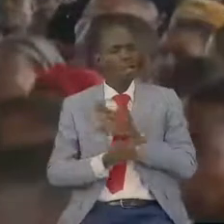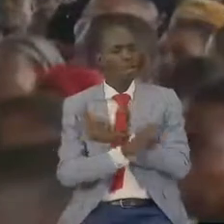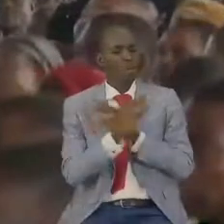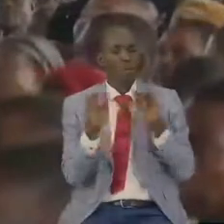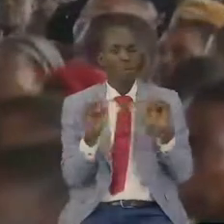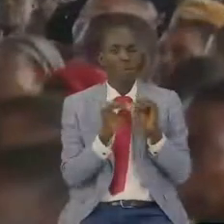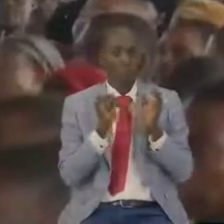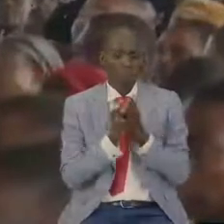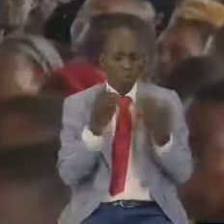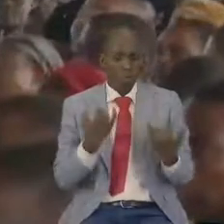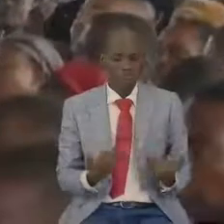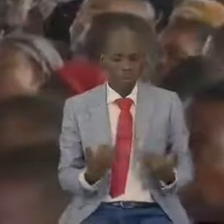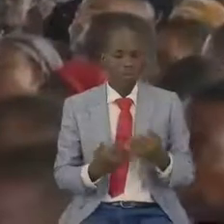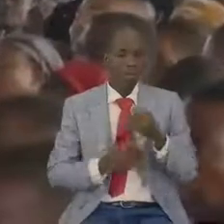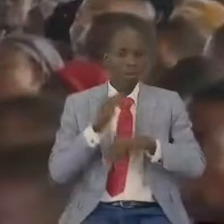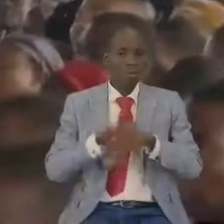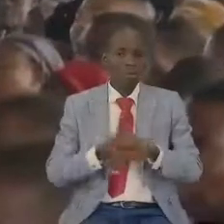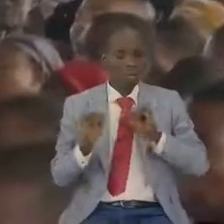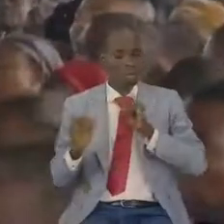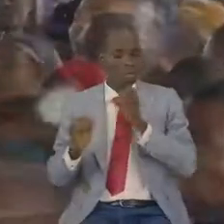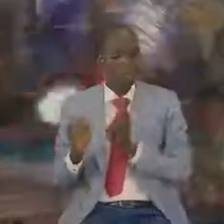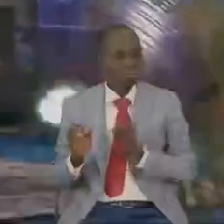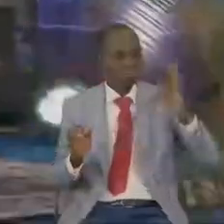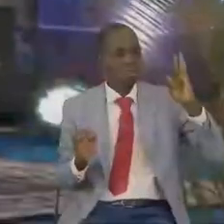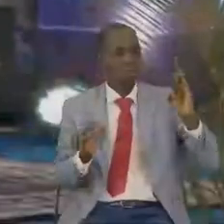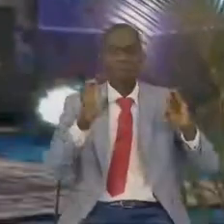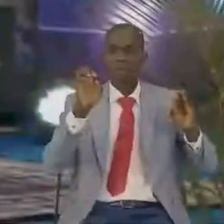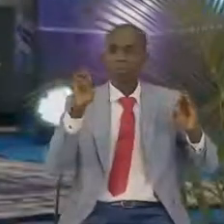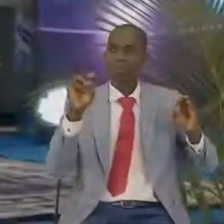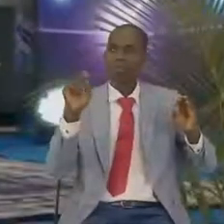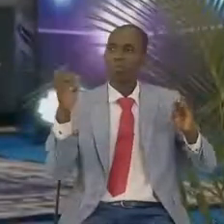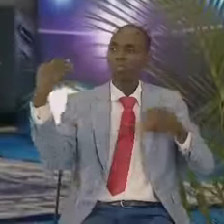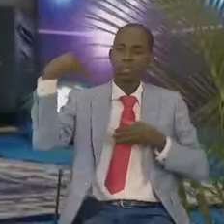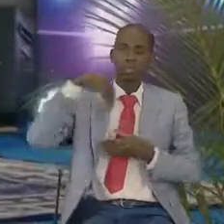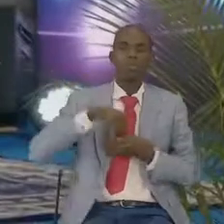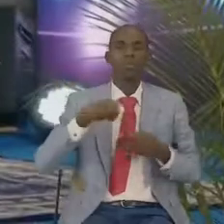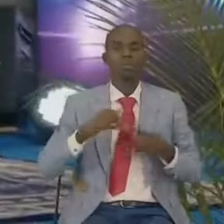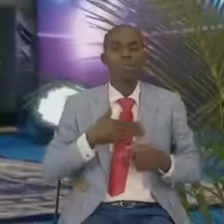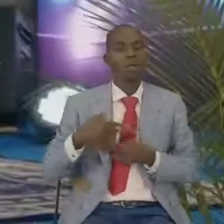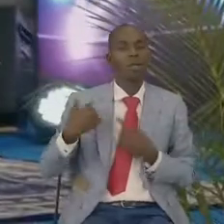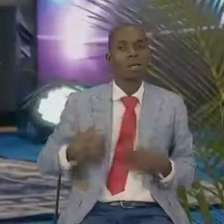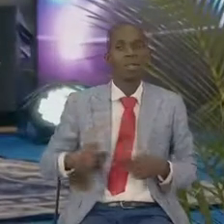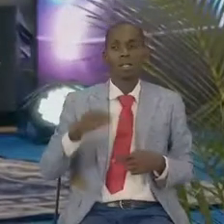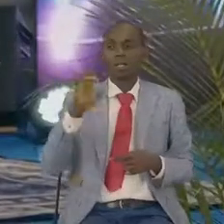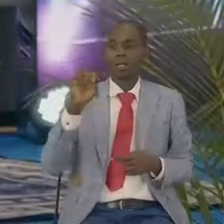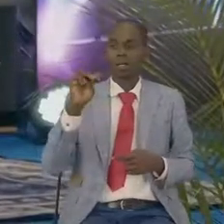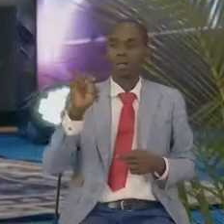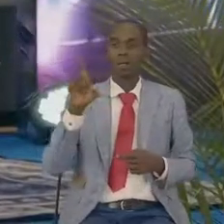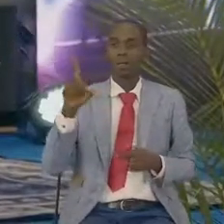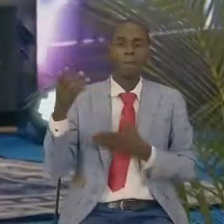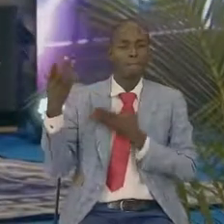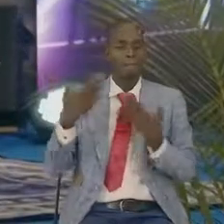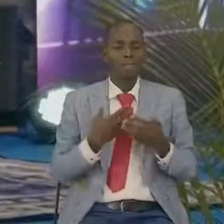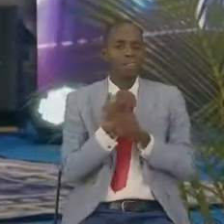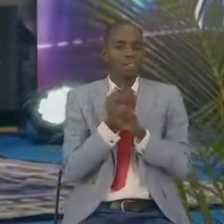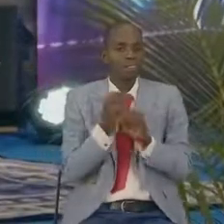aujourd'hui, Emmanuel sera intronisé dans mon cœur. Il apporte le salut, il apporte la